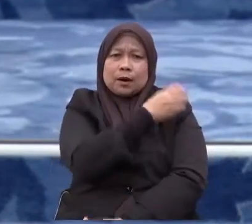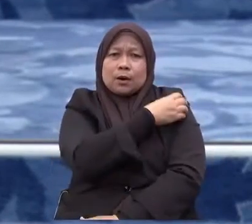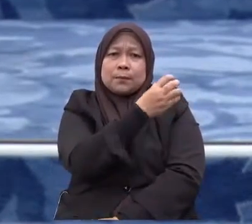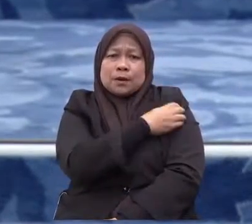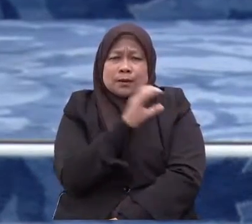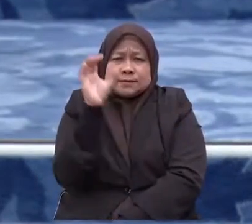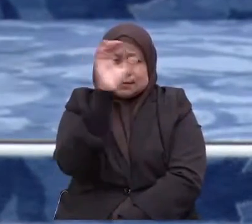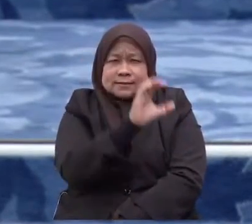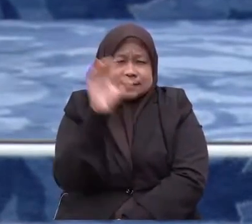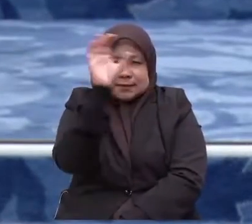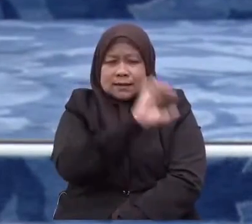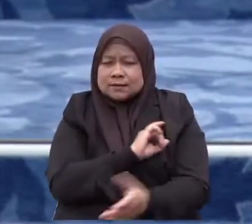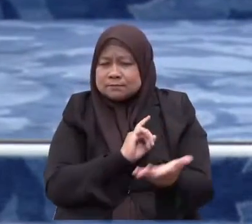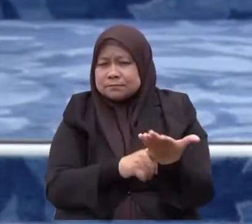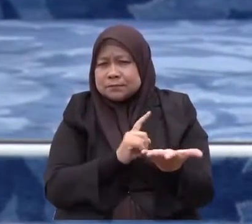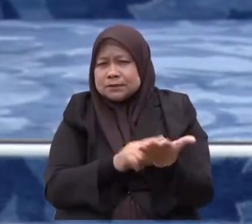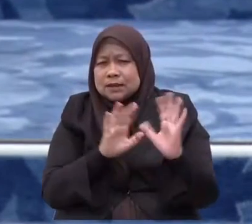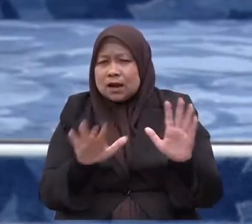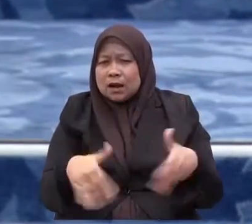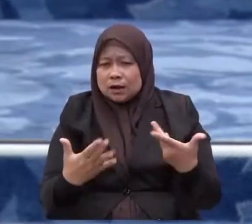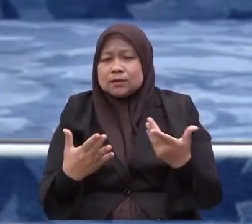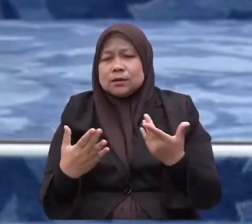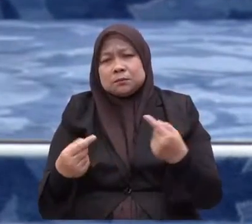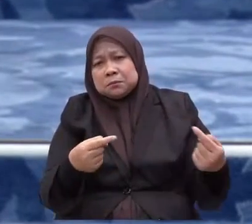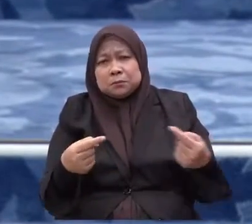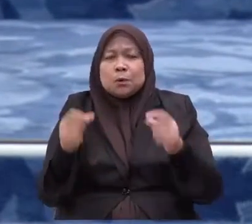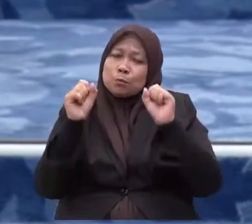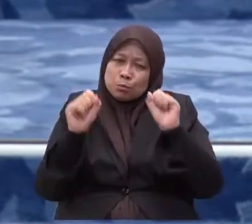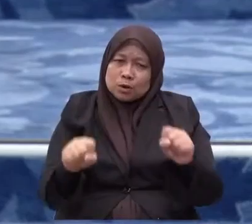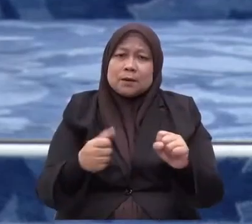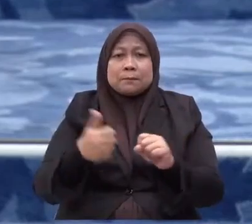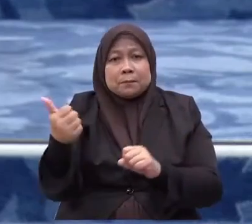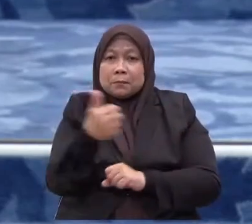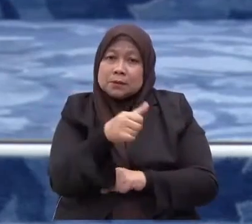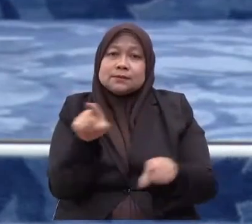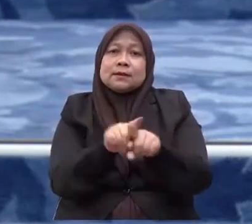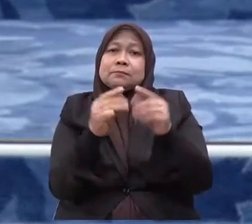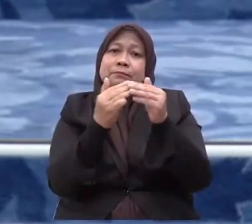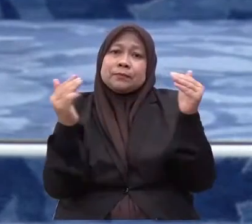cari Jalan runding supaya ada win win situation